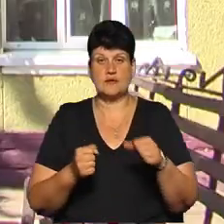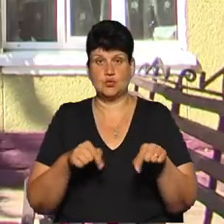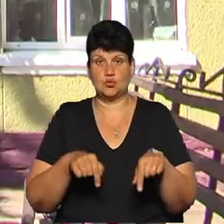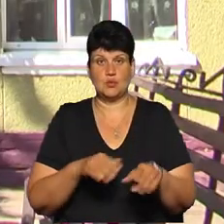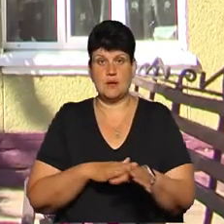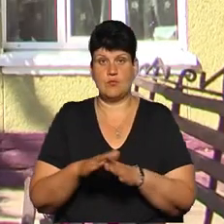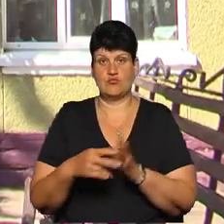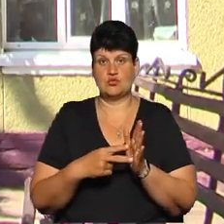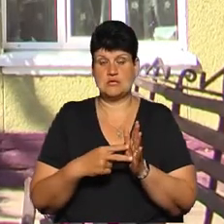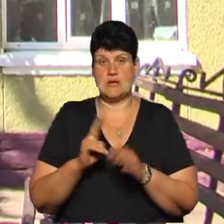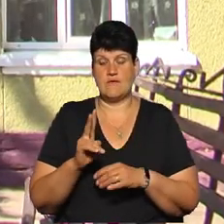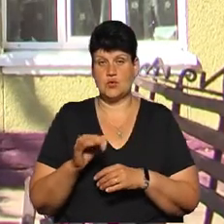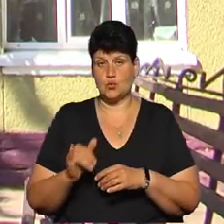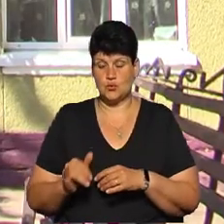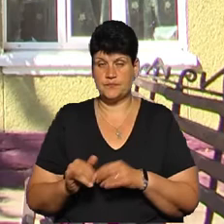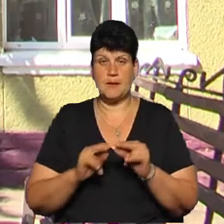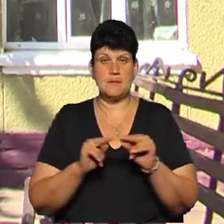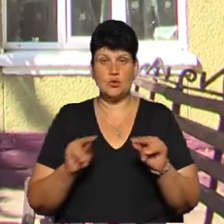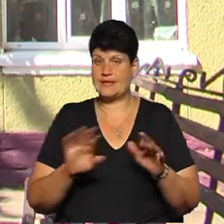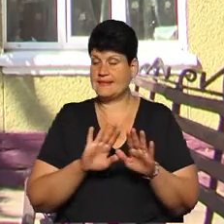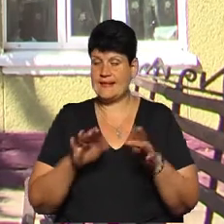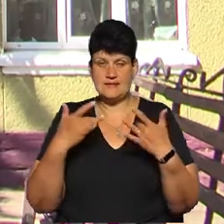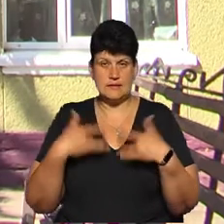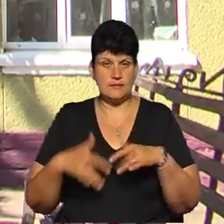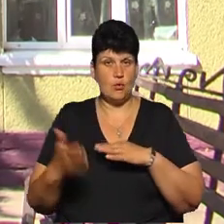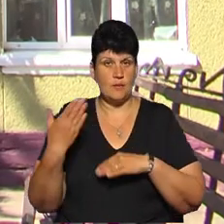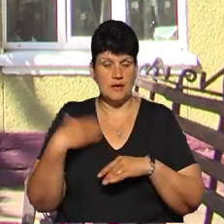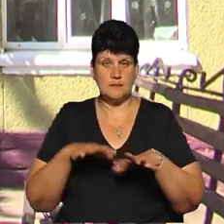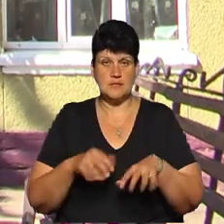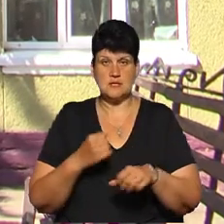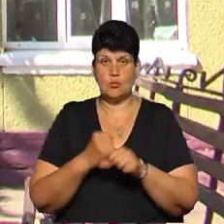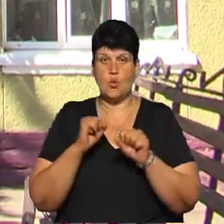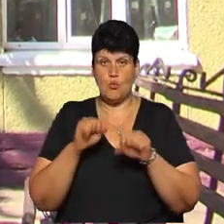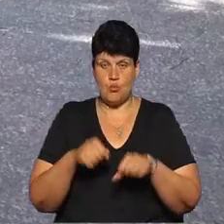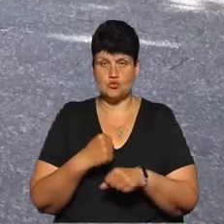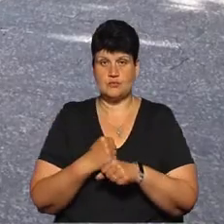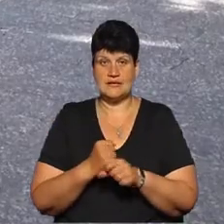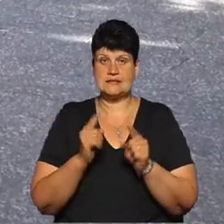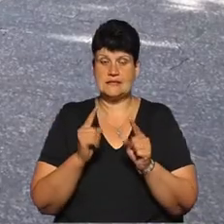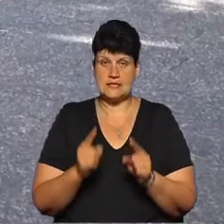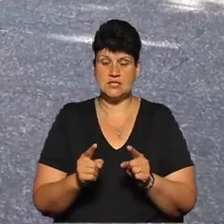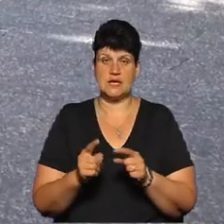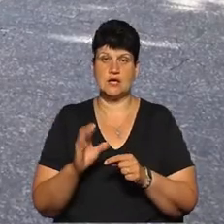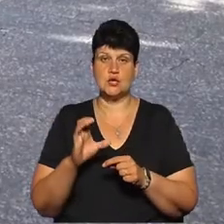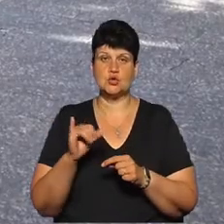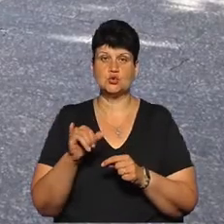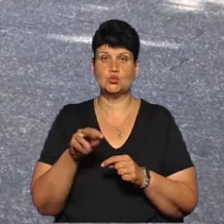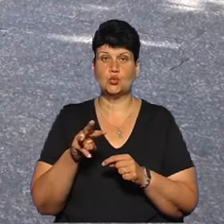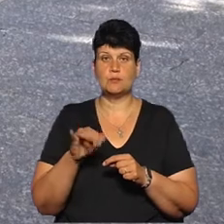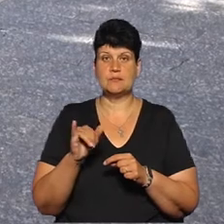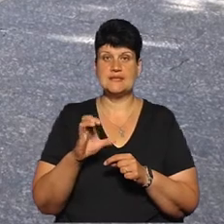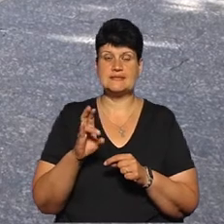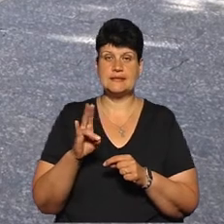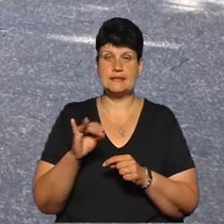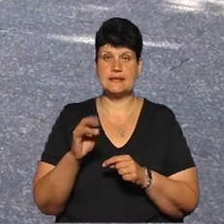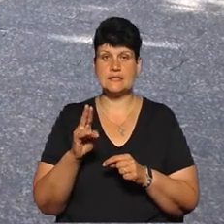ставку. Педагоги, які не звільнилися з попереднього місця роботи, можуть працювати лише за сумісництвом, каже начальниця обласного